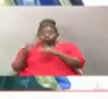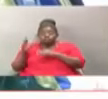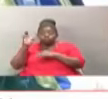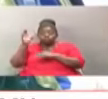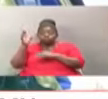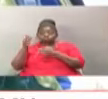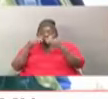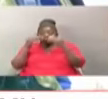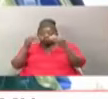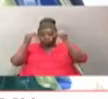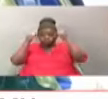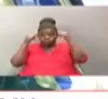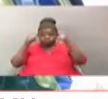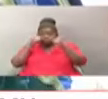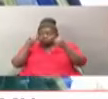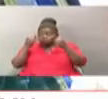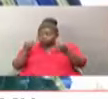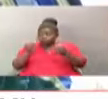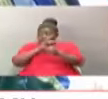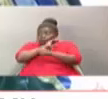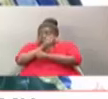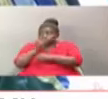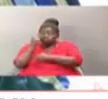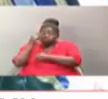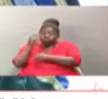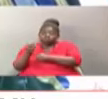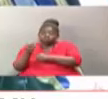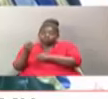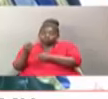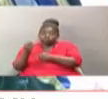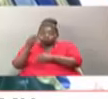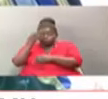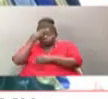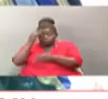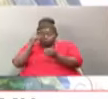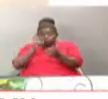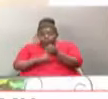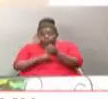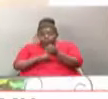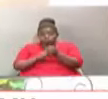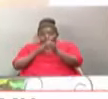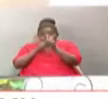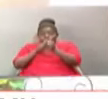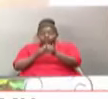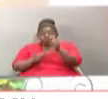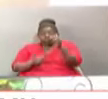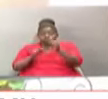n'asima pulezidenti Museveni olw'okussaamu amanyi okulaba nga obusiraamu bufuna obukulembeze obufuga